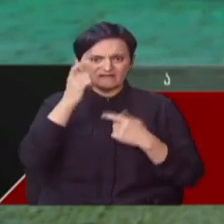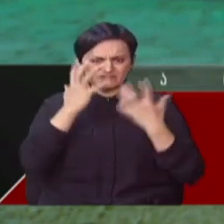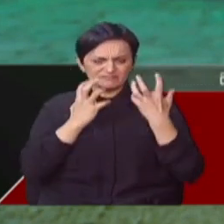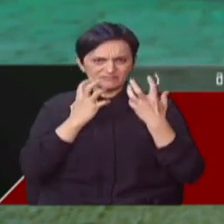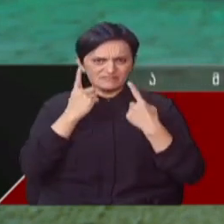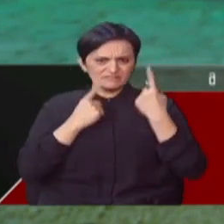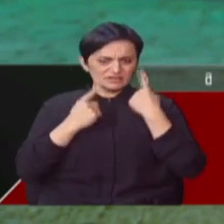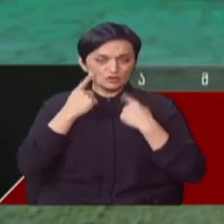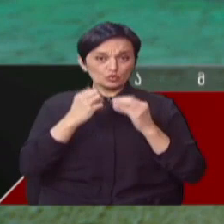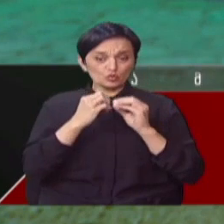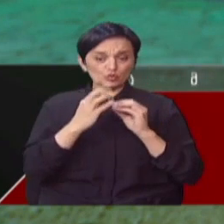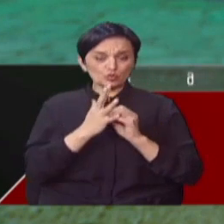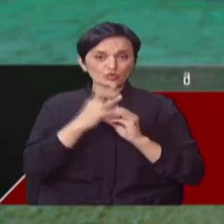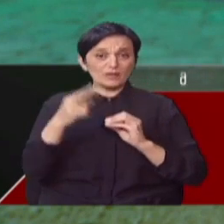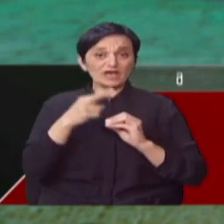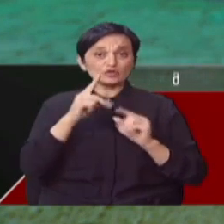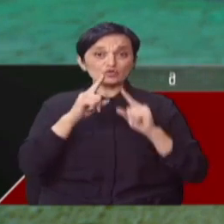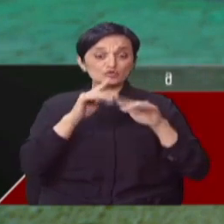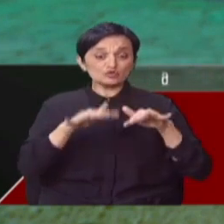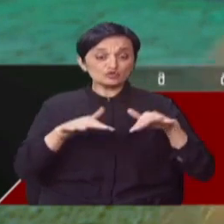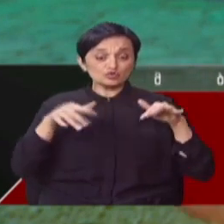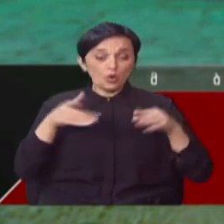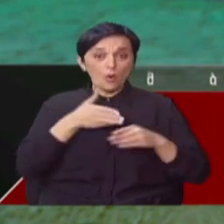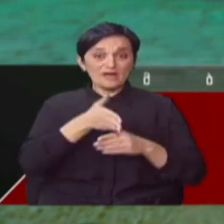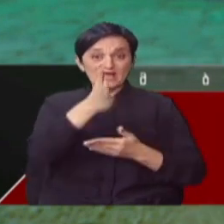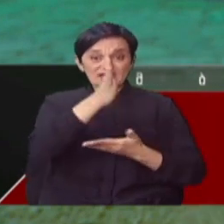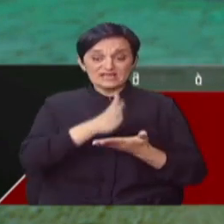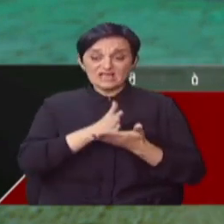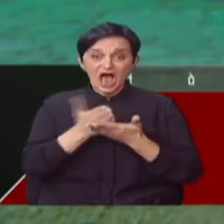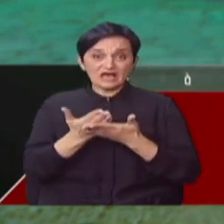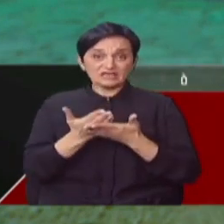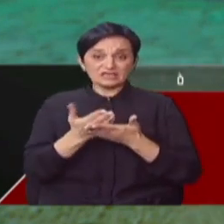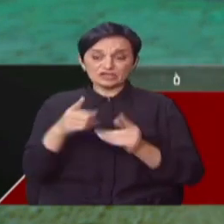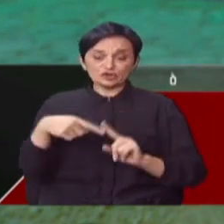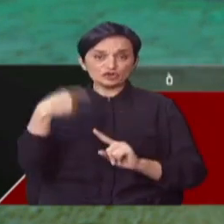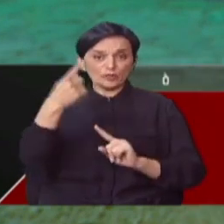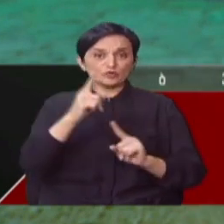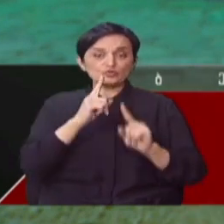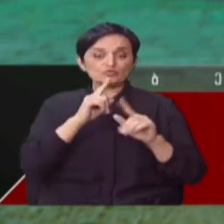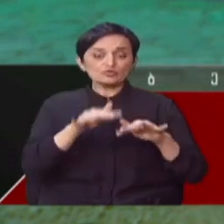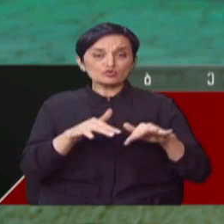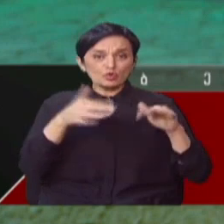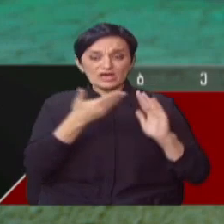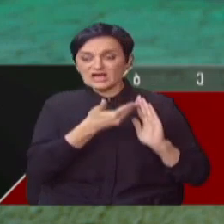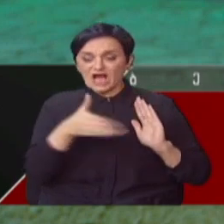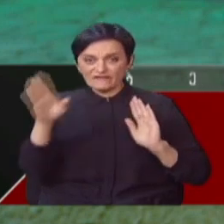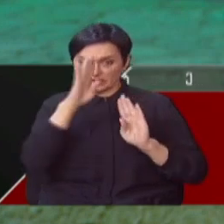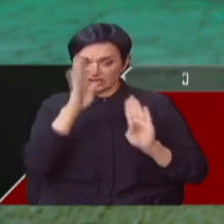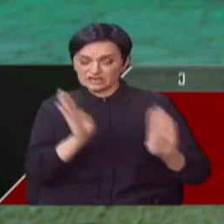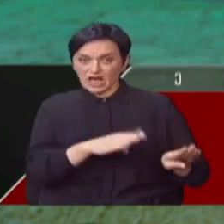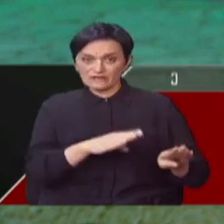15 დეკემბერს როდესაც ისინი სხდომათა დარბაზში შემოვიდნენ და ნაწილი მათგანი საერთოდ შემდგომში სხდომათა დარბაზიდან გავიდა და